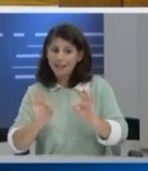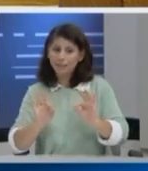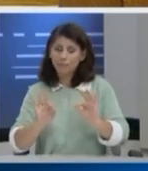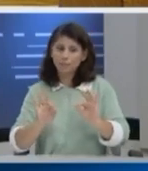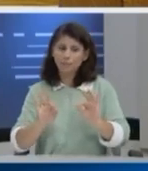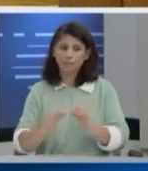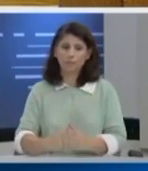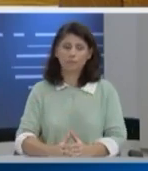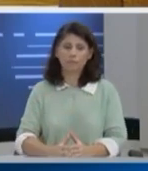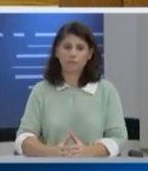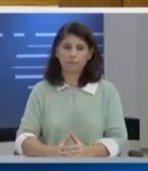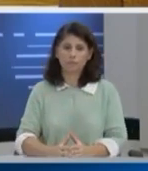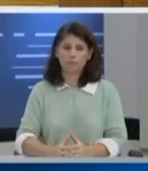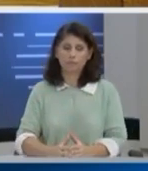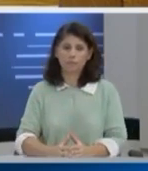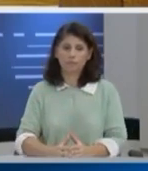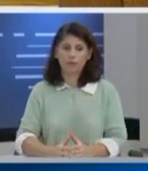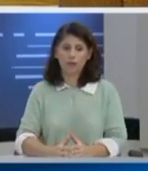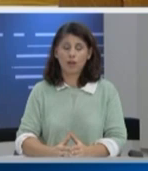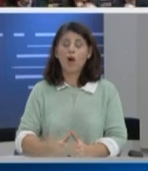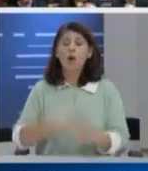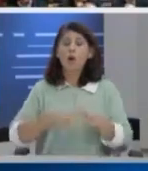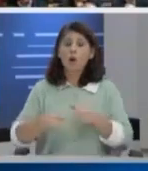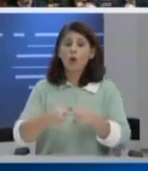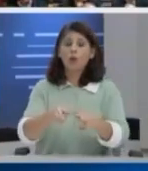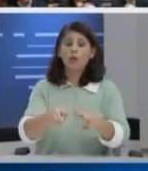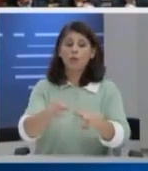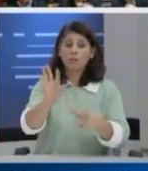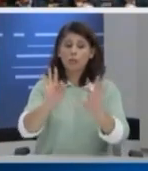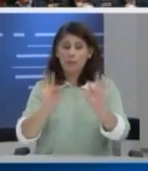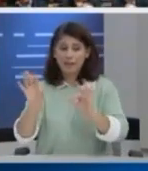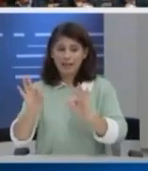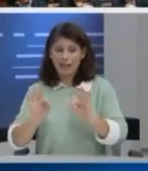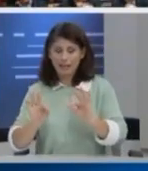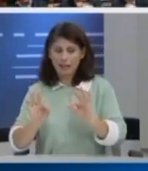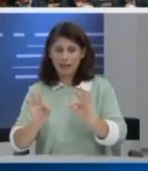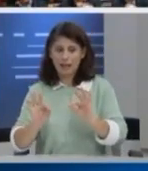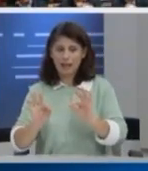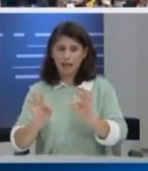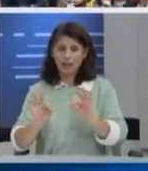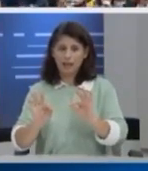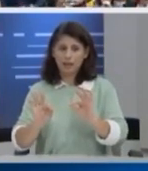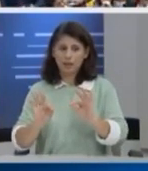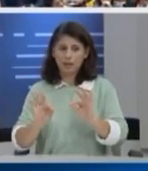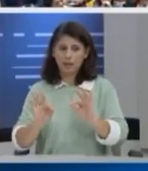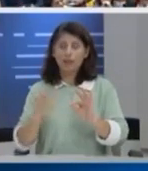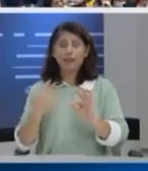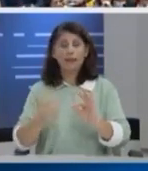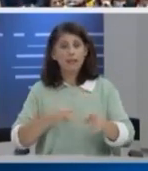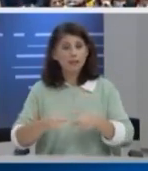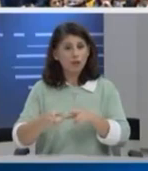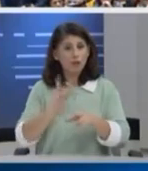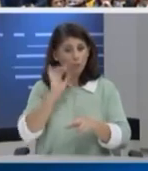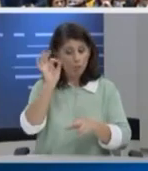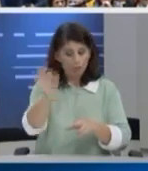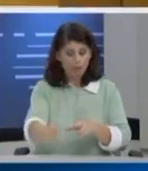Ήσυχα, ήσυχα. Ήσυχα. Έλα. Ο δρόμος που επιλέγετε ήσυχα, να κινηθείτε. Σας παρακαλώ. Ελάτε τώρα. Είναι ένας